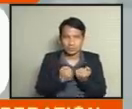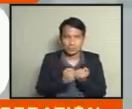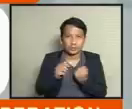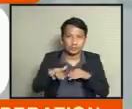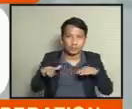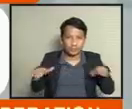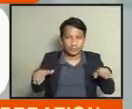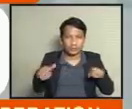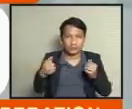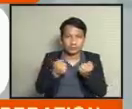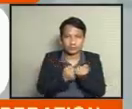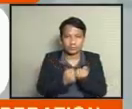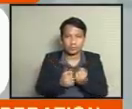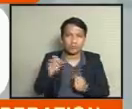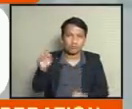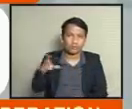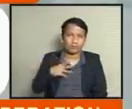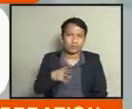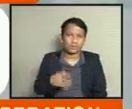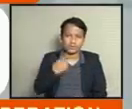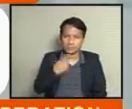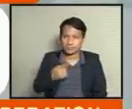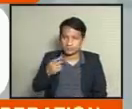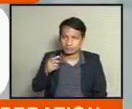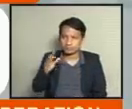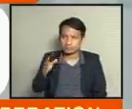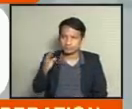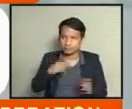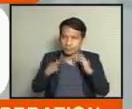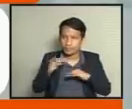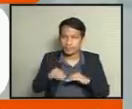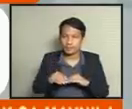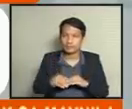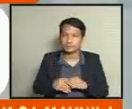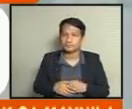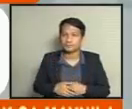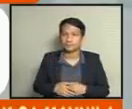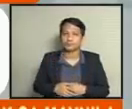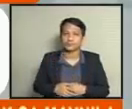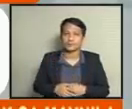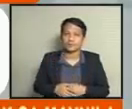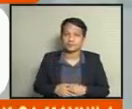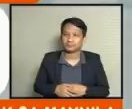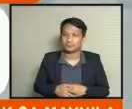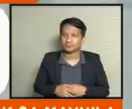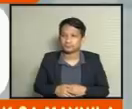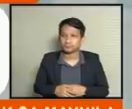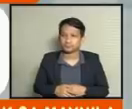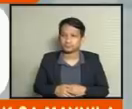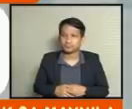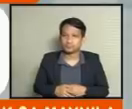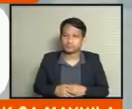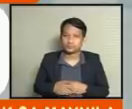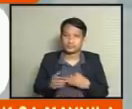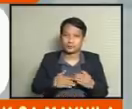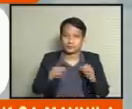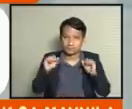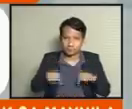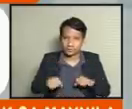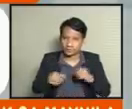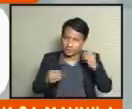bata? Sige po, Sir. Walang problema sa akin yan, Sir. Para mas magandang ano. At siyempre, Sir, kung